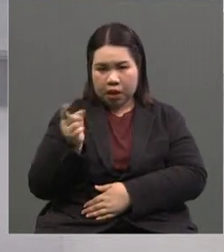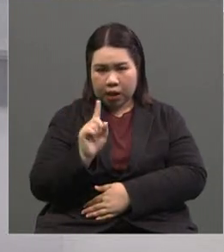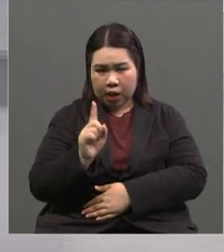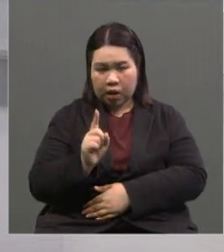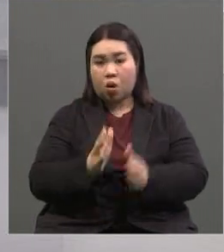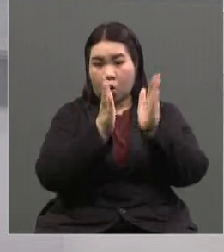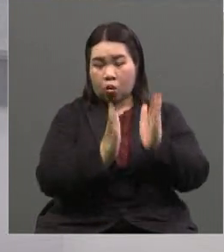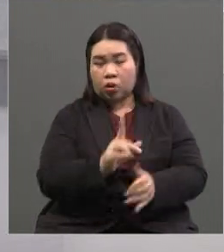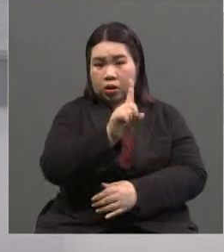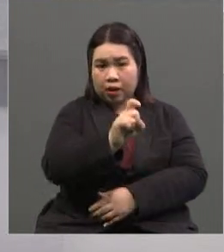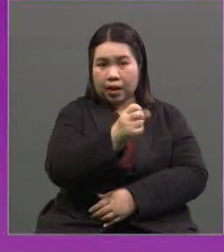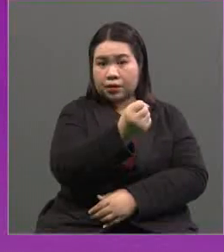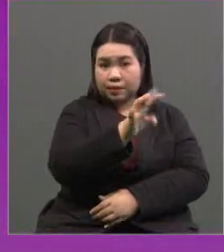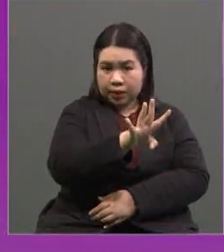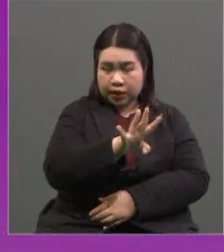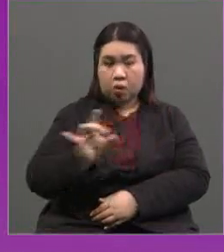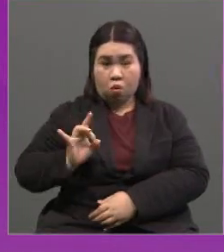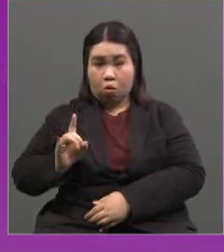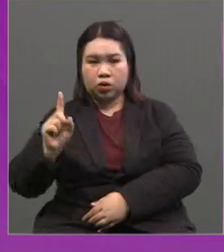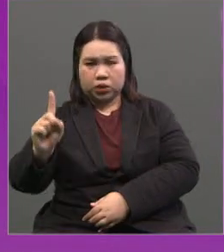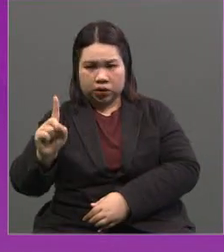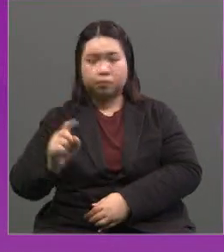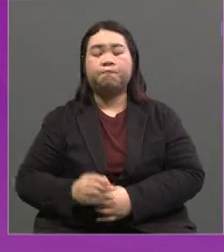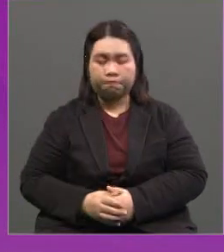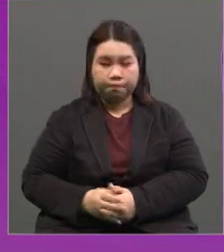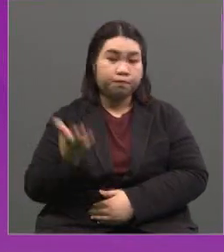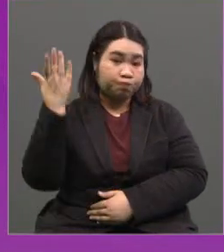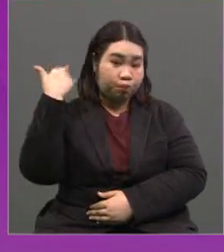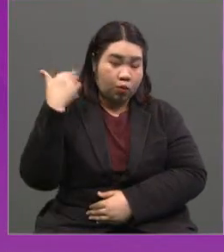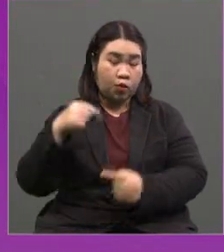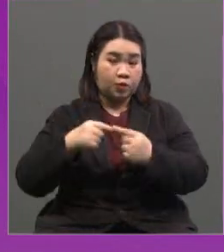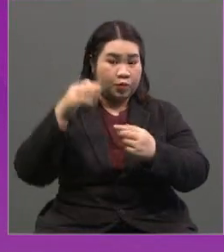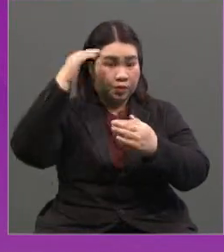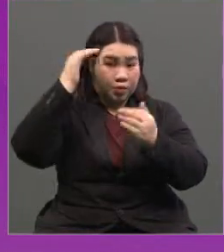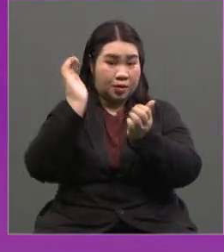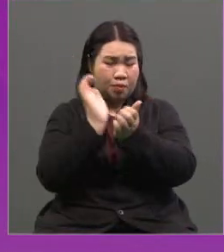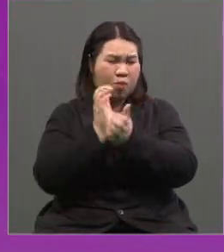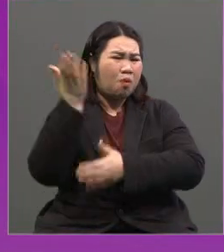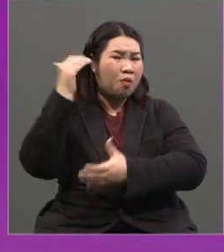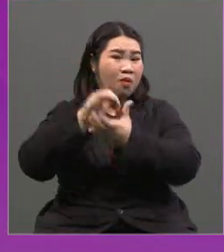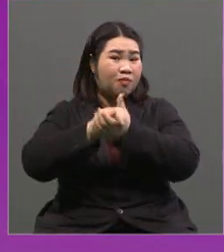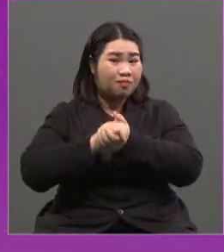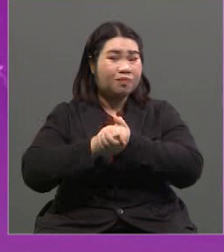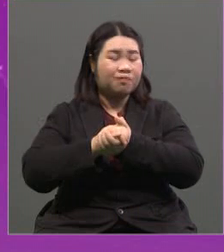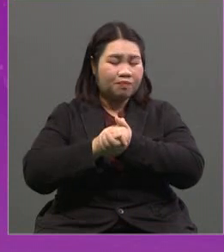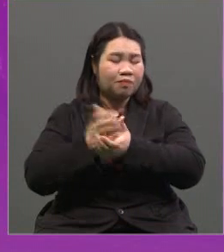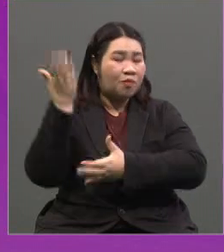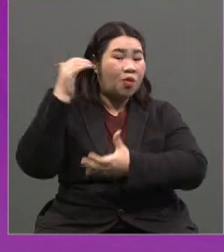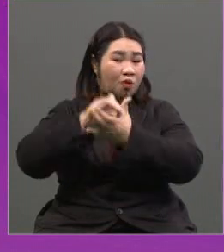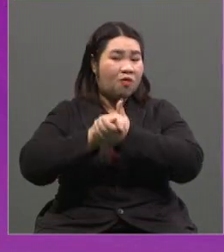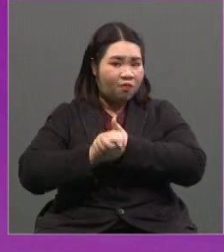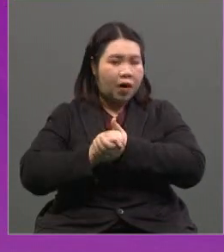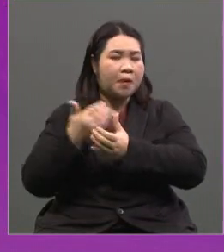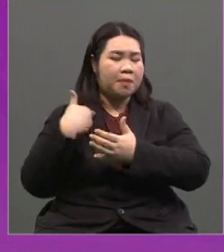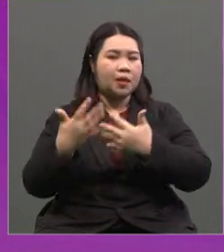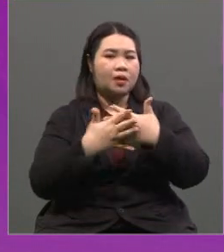ชีวิต14คดีแล้วก็รอดชีวิตอีก1คดีด้วยกันเมื่อวานนี้ทางพันตำรวจโทวิทูลอดีตสามีของแอมหลังจากที่ได้รับการปล่อยตัวชั่ว